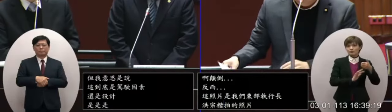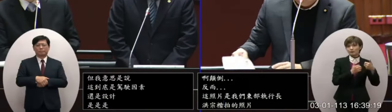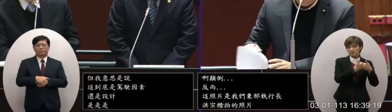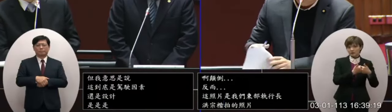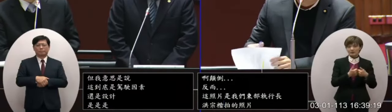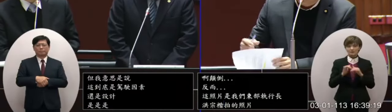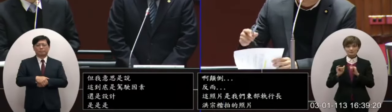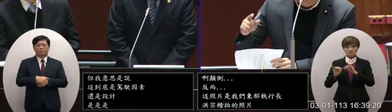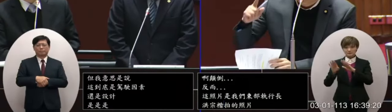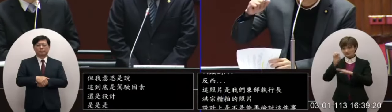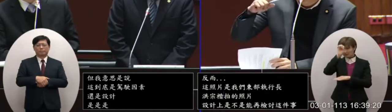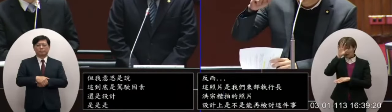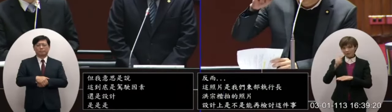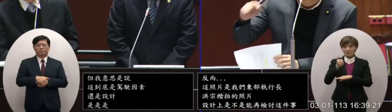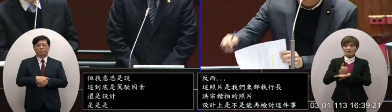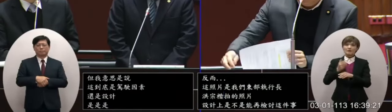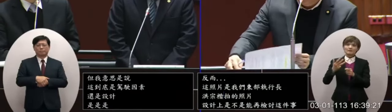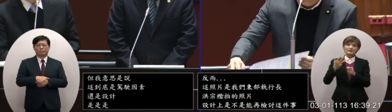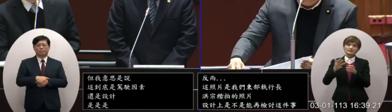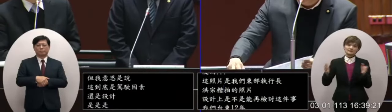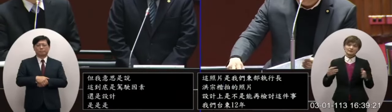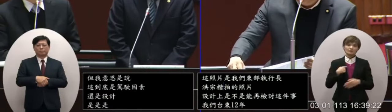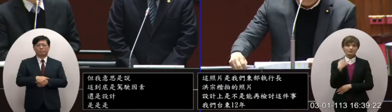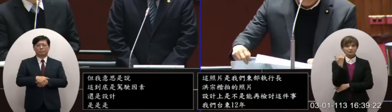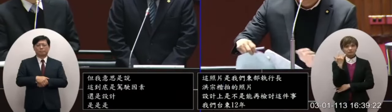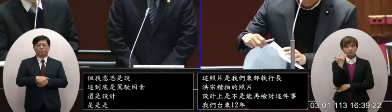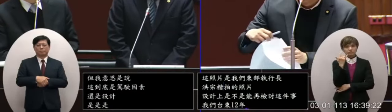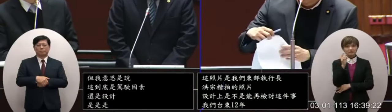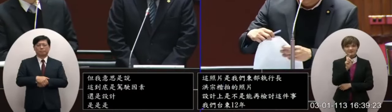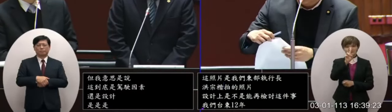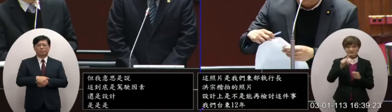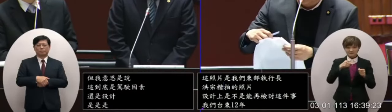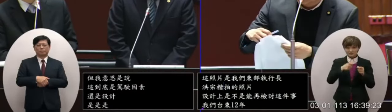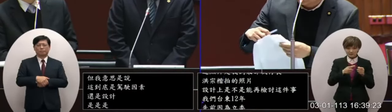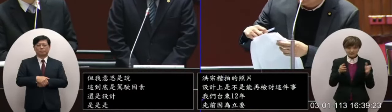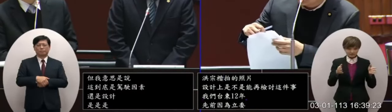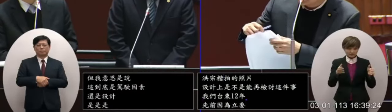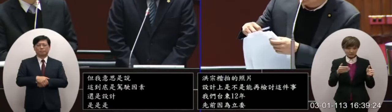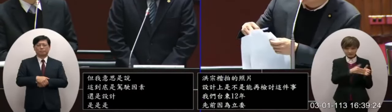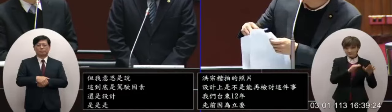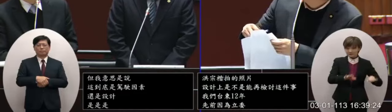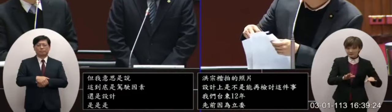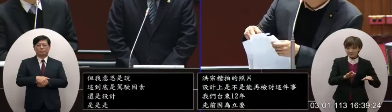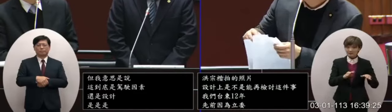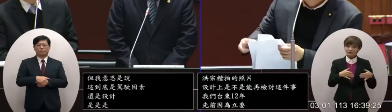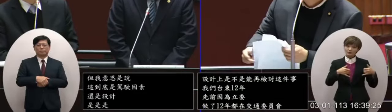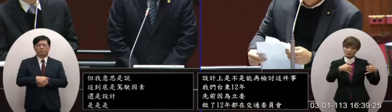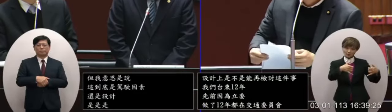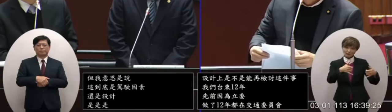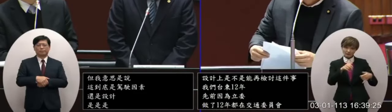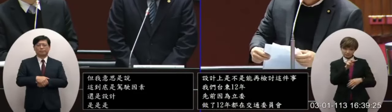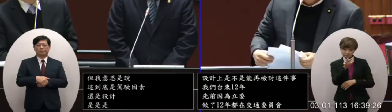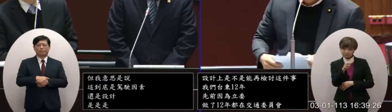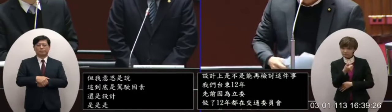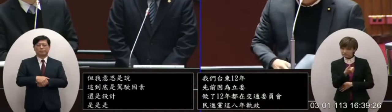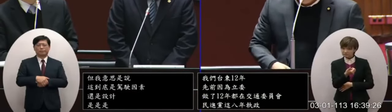政，那我们等了十二年，其实我们等来什么路？院长，我们看一下一张照片。